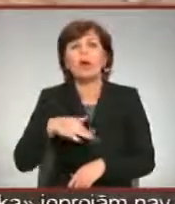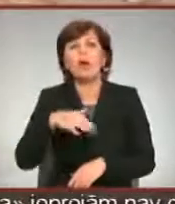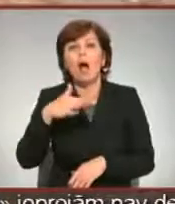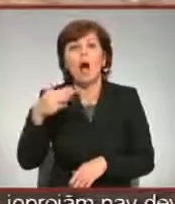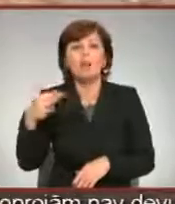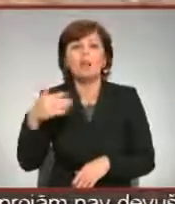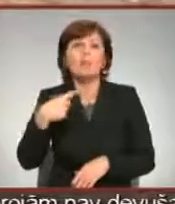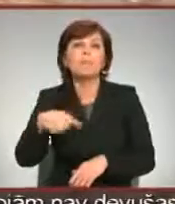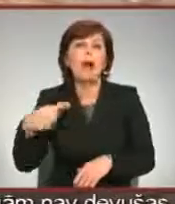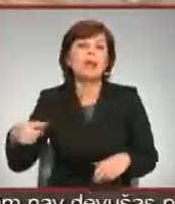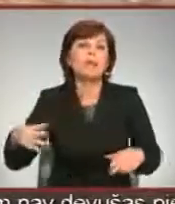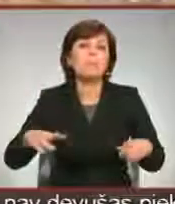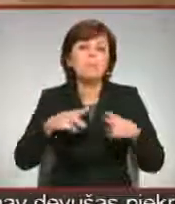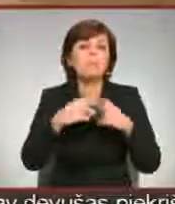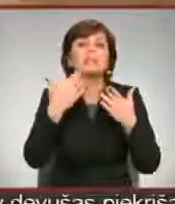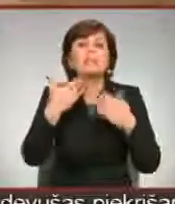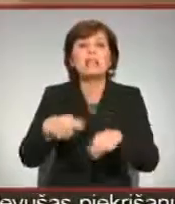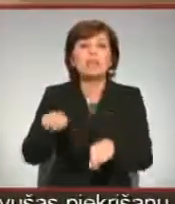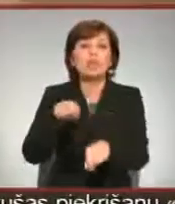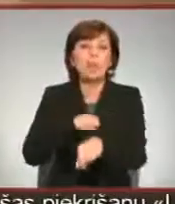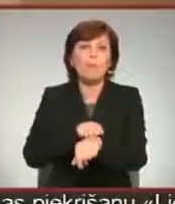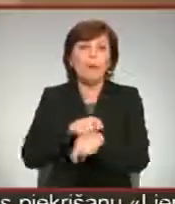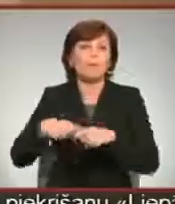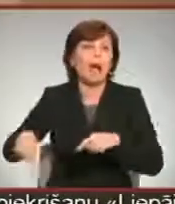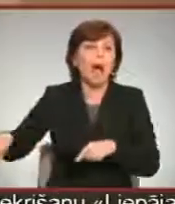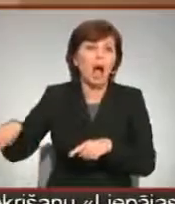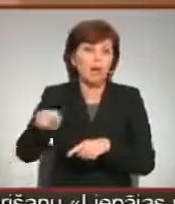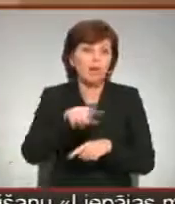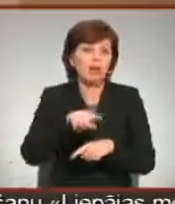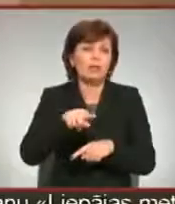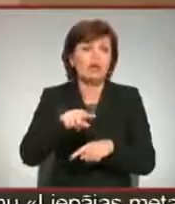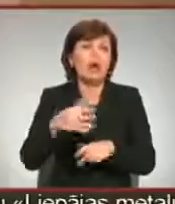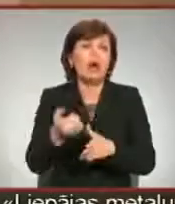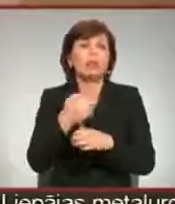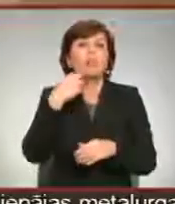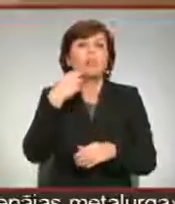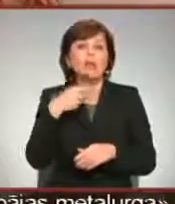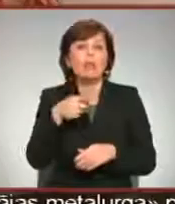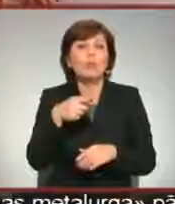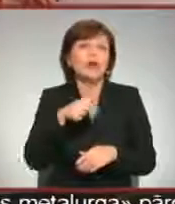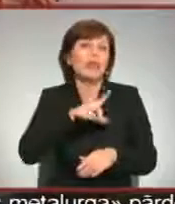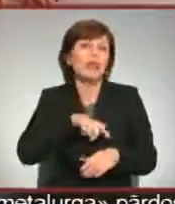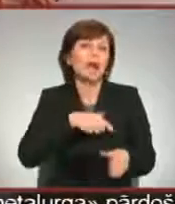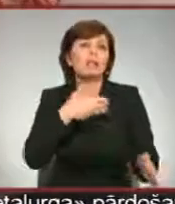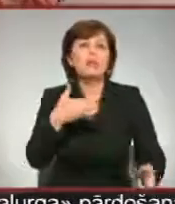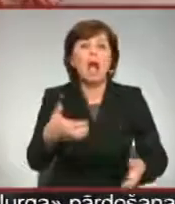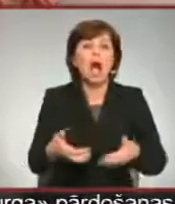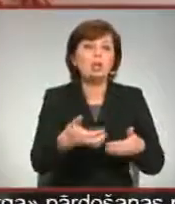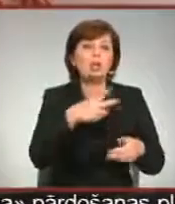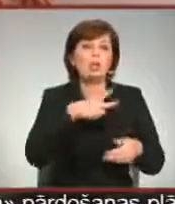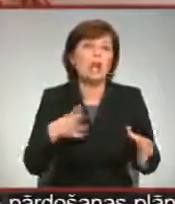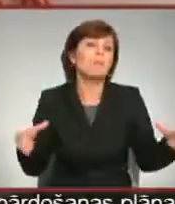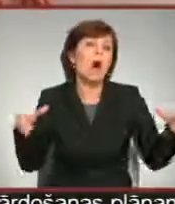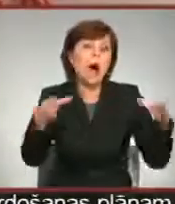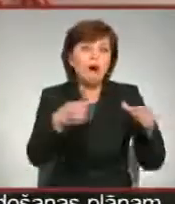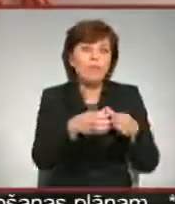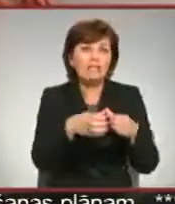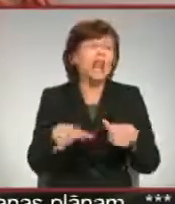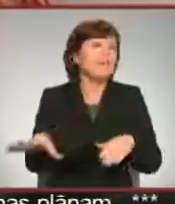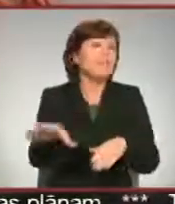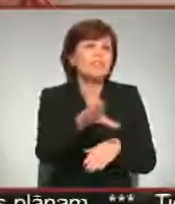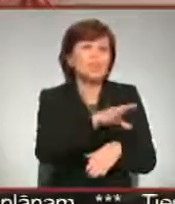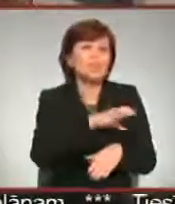pilskalni Kurzemē, cik kilometru attālumā viņa teisnā līnija atrodas no Veckuldīgas. Latvijas arheologu biedrība apvieno visas Latvijas arheologus kopā